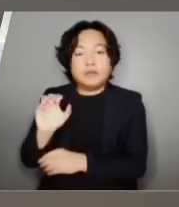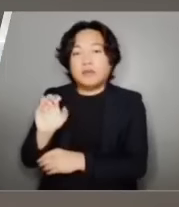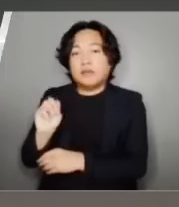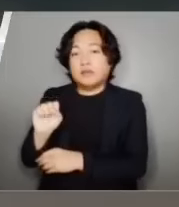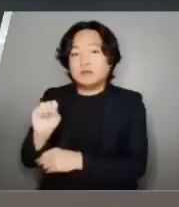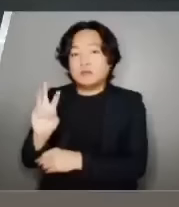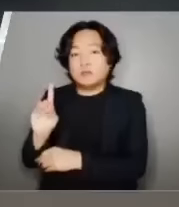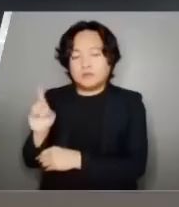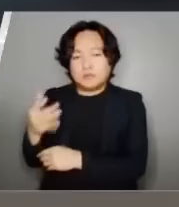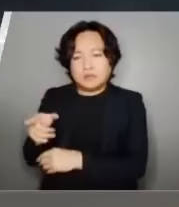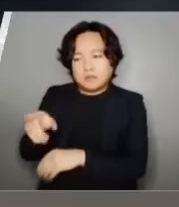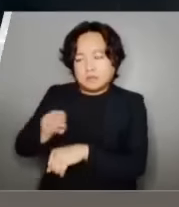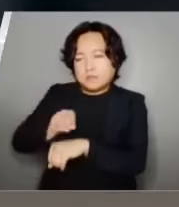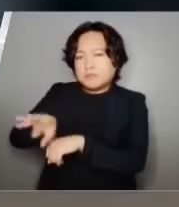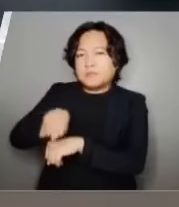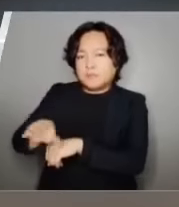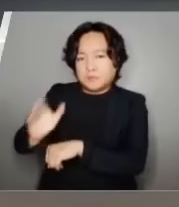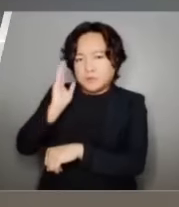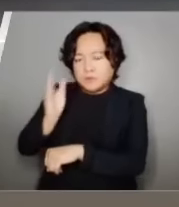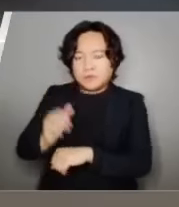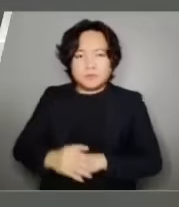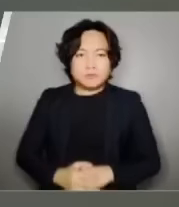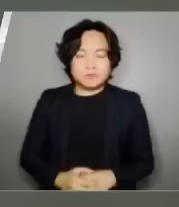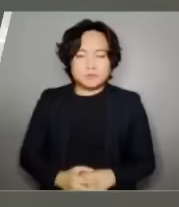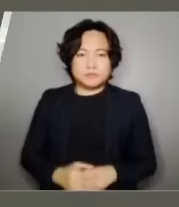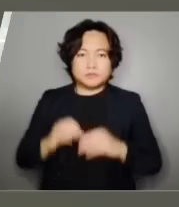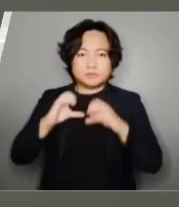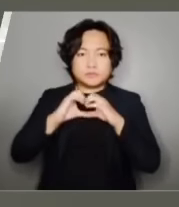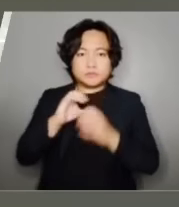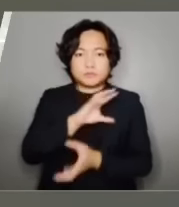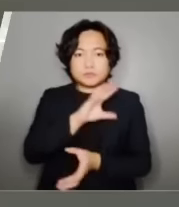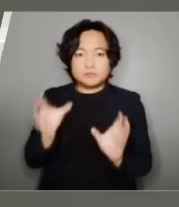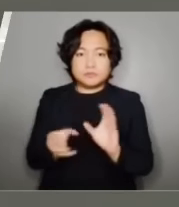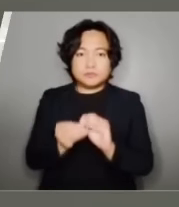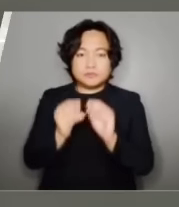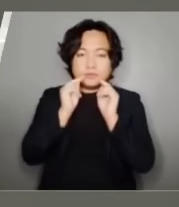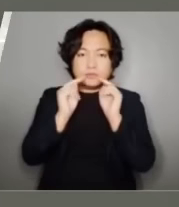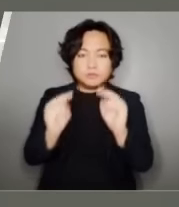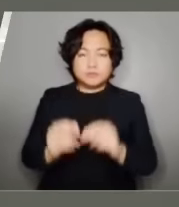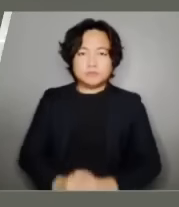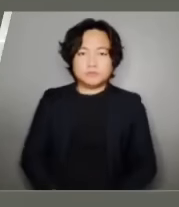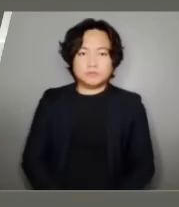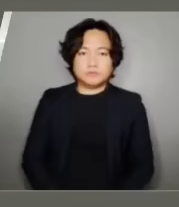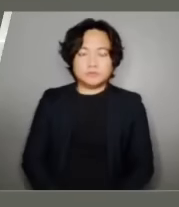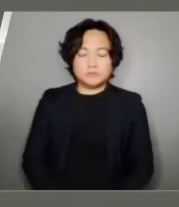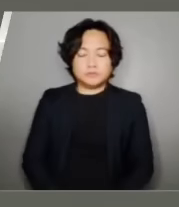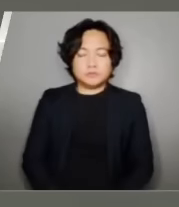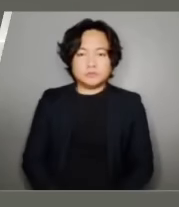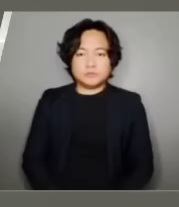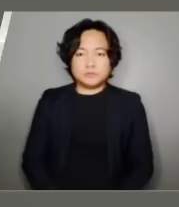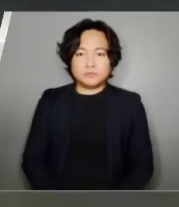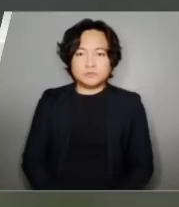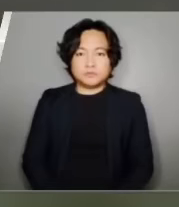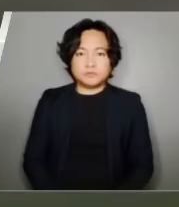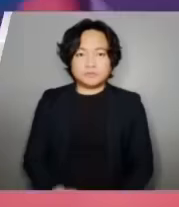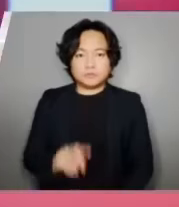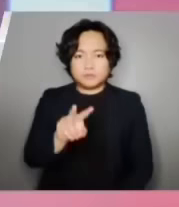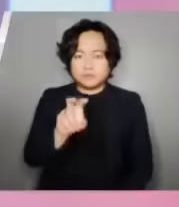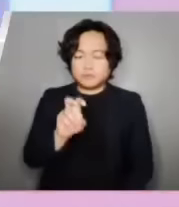ang sangkot na estudyante. Para sa GMA Integrated News, Kent Abrigana ng GMA Regional TV, ang